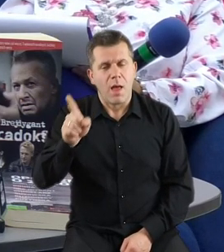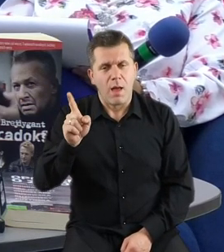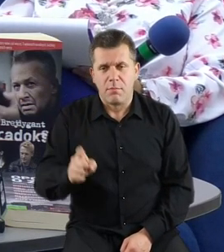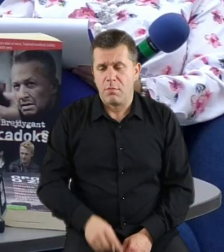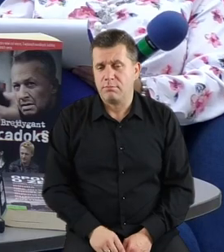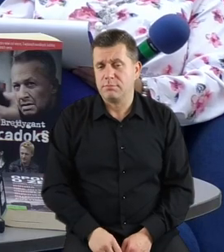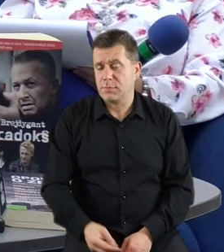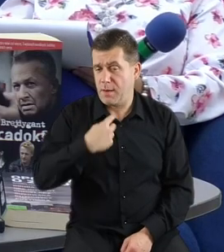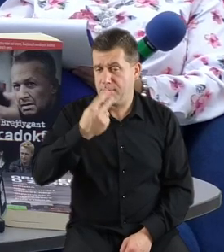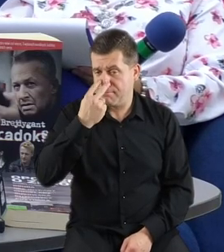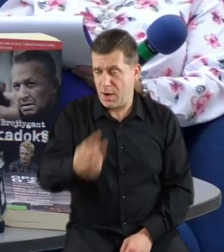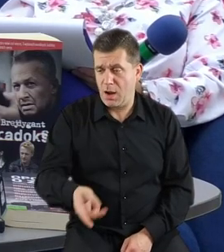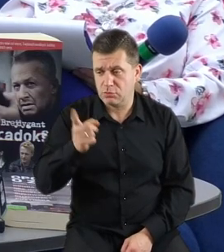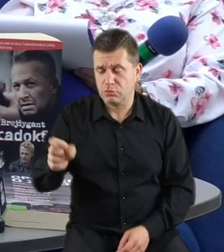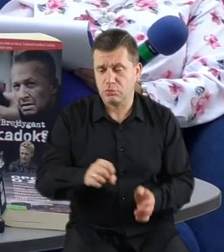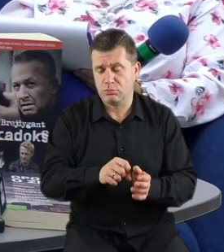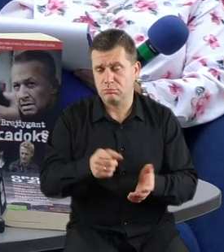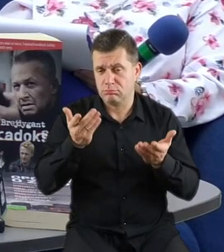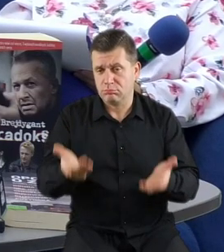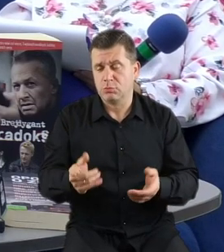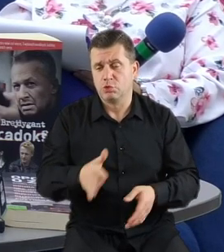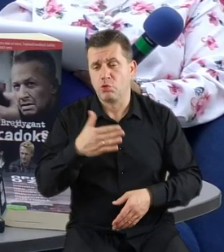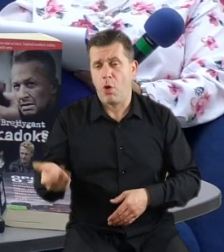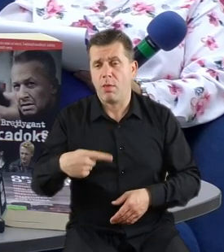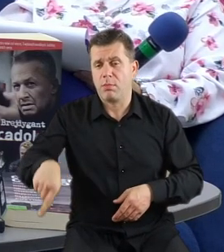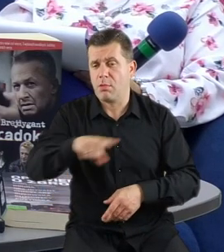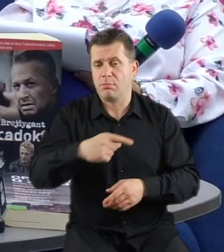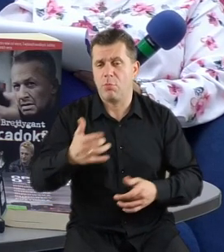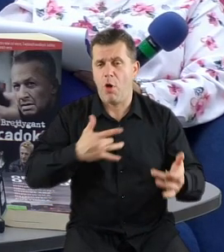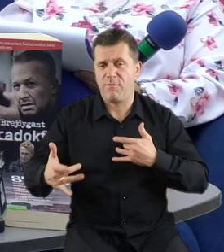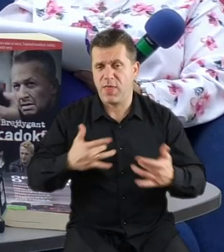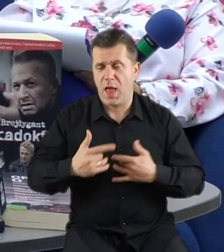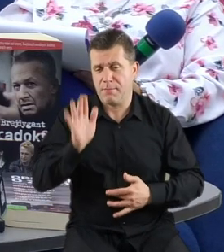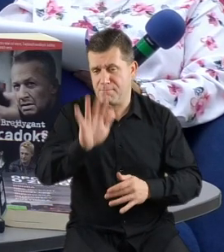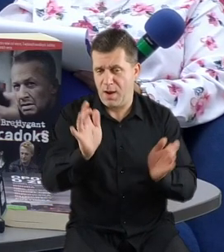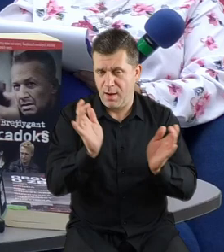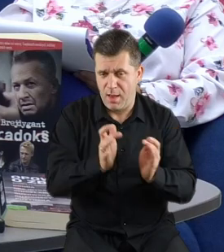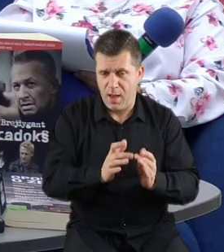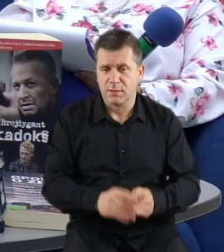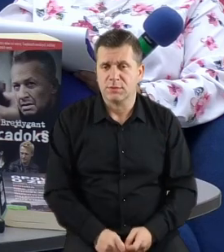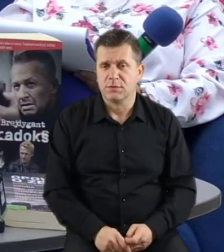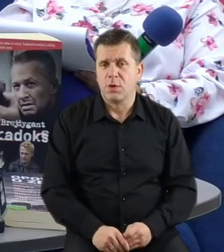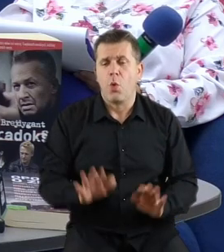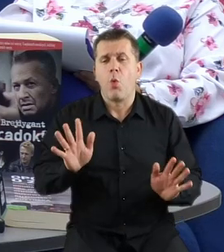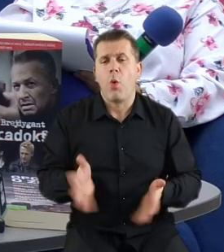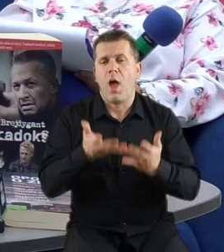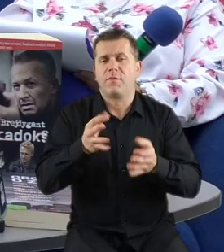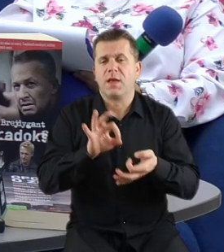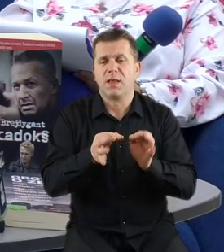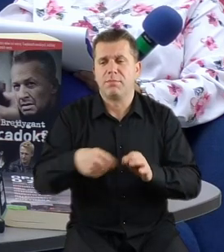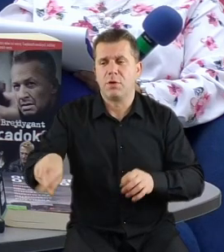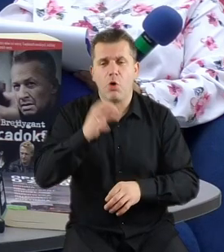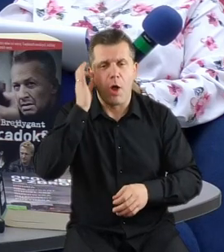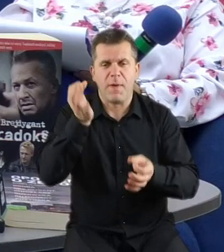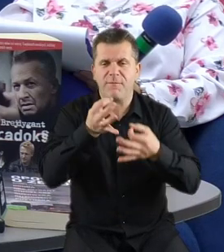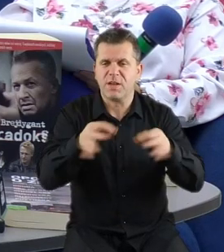tam, oczywiście patrząc na to od tej strony, od strony tych ofiar, to ma pani rację. Przy czym, że łatwiej było, gdyby